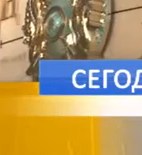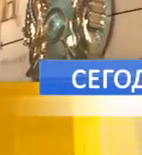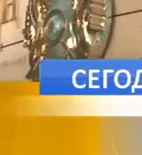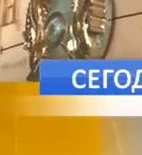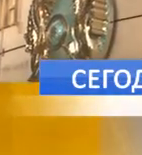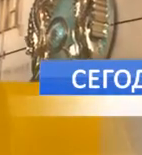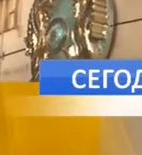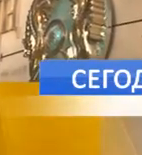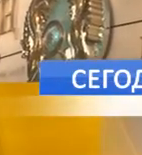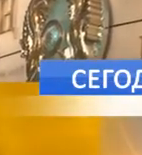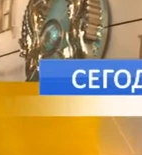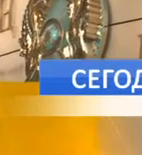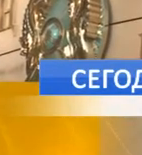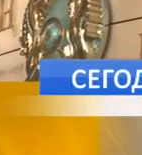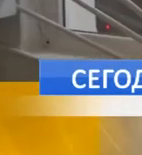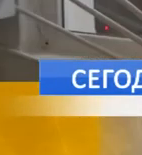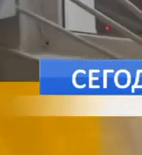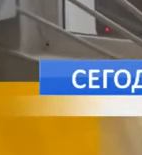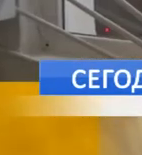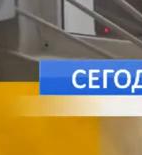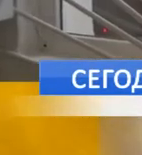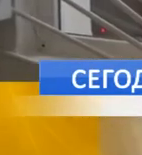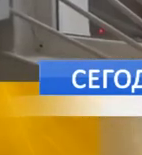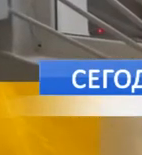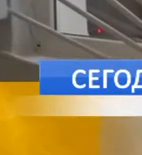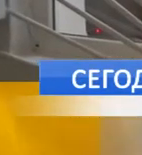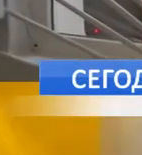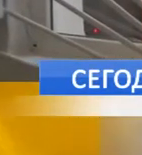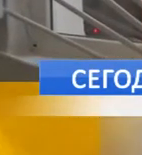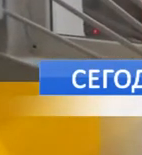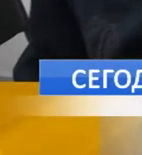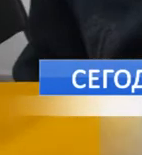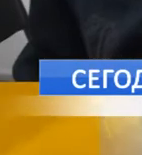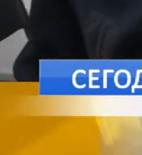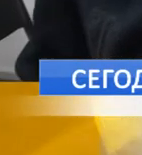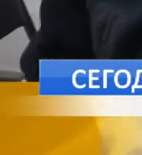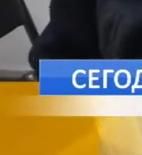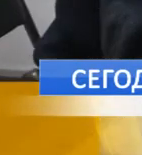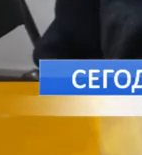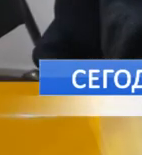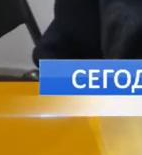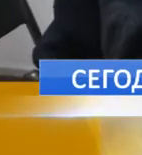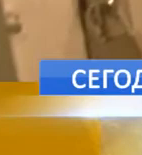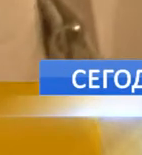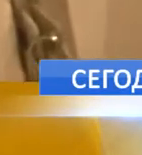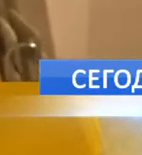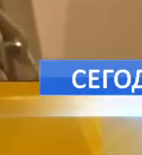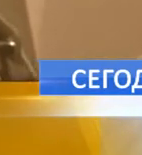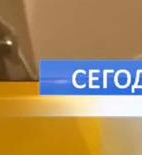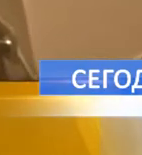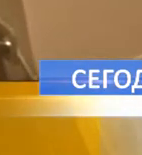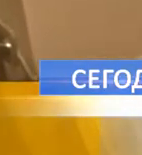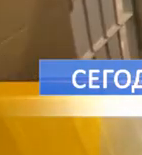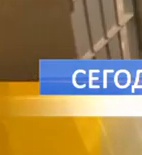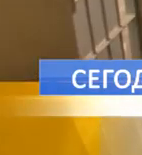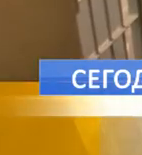Старики-разбойники. Разбойное нападение на одинокую старушку совершили трое граждан, ранее осужденных на большие сроки. Выясняется